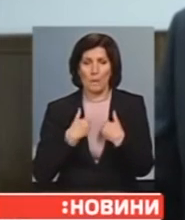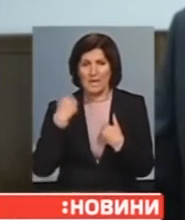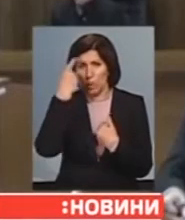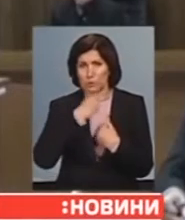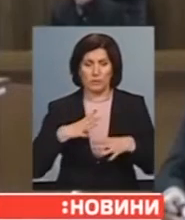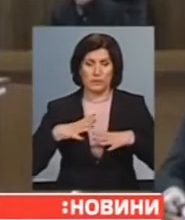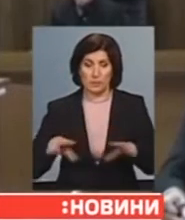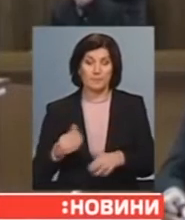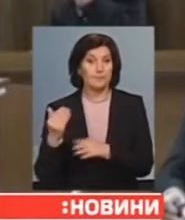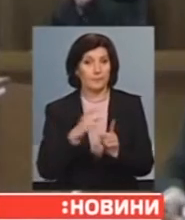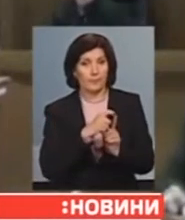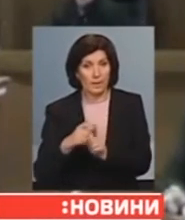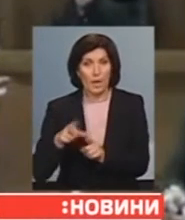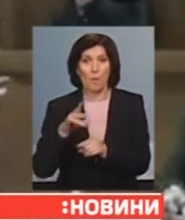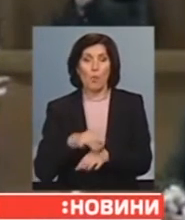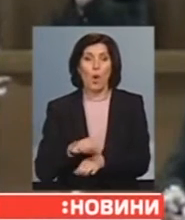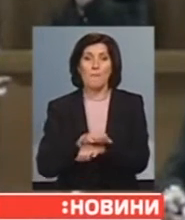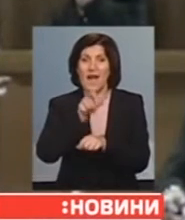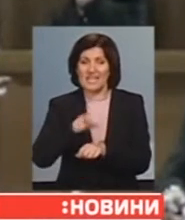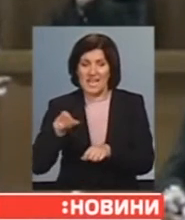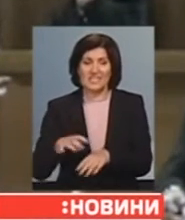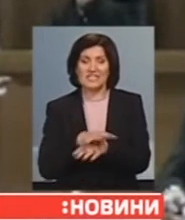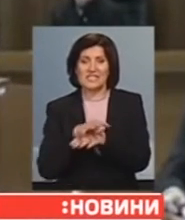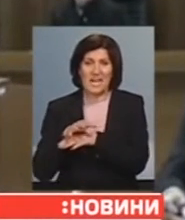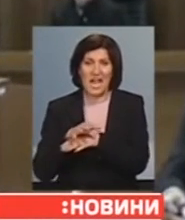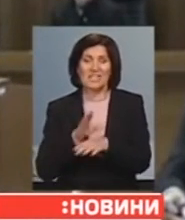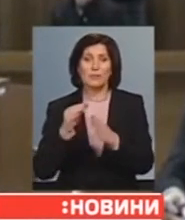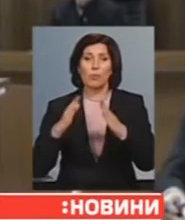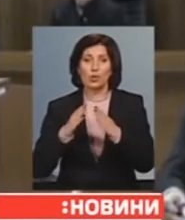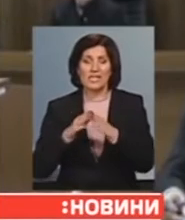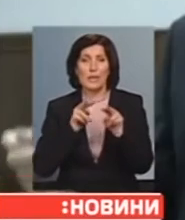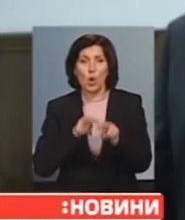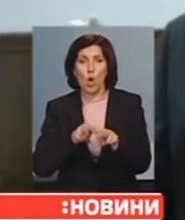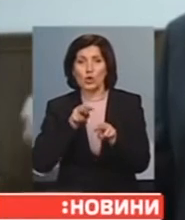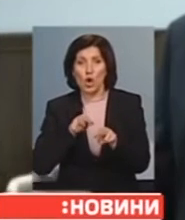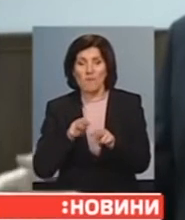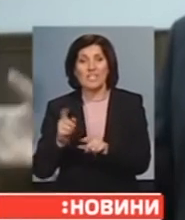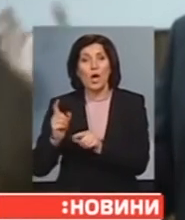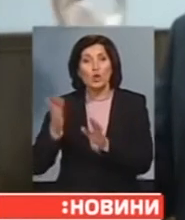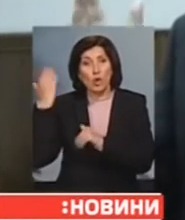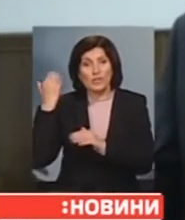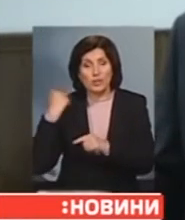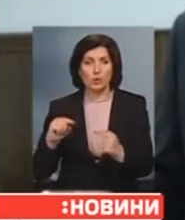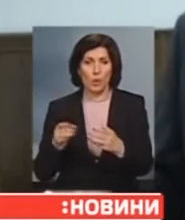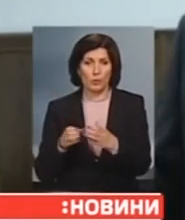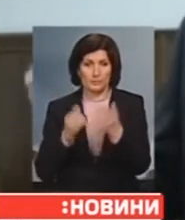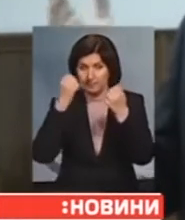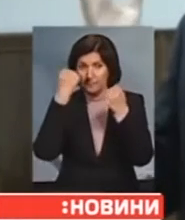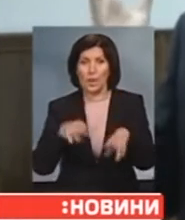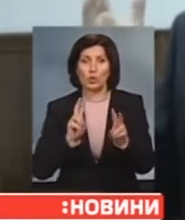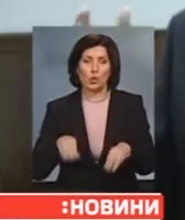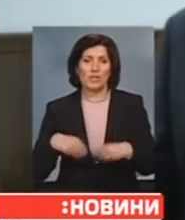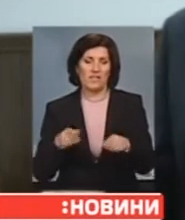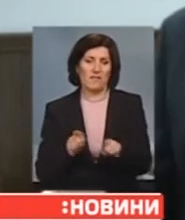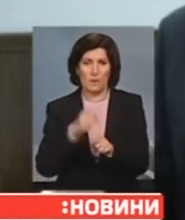не було. За його словами, по майданівці стріляли з будинків, контрольованих тодішньою опозицією. Але зараз не пам'ятає, хто